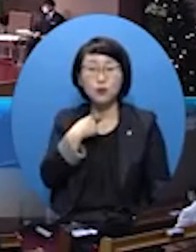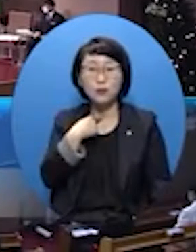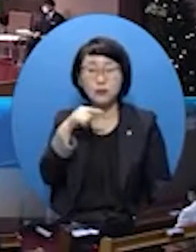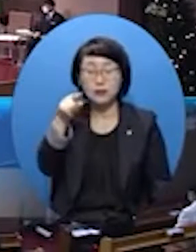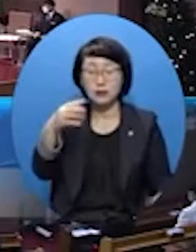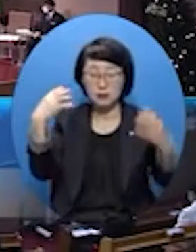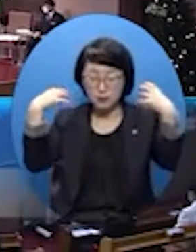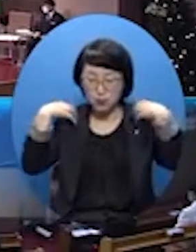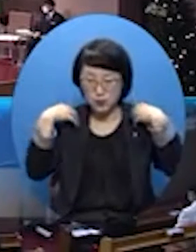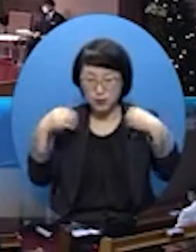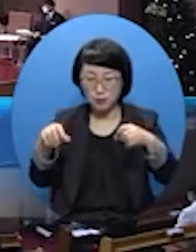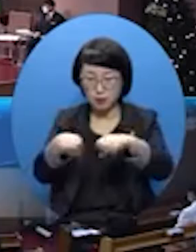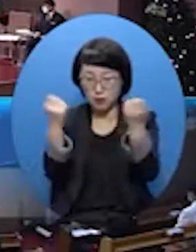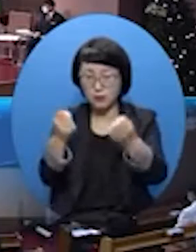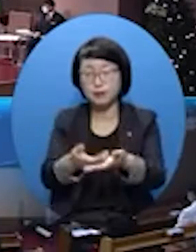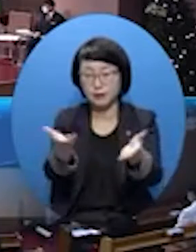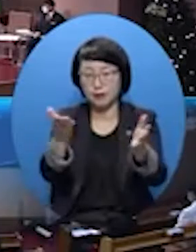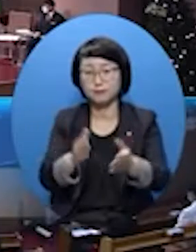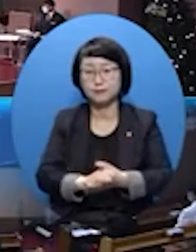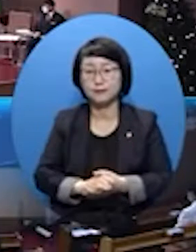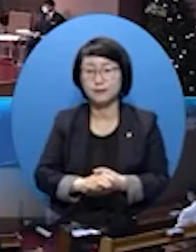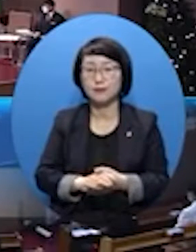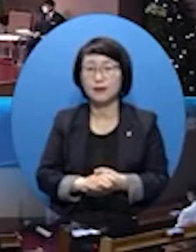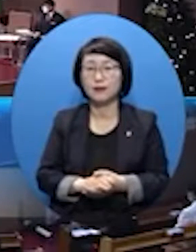목에서 그 멍에를 꺾으리라.